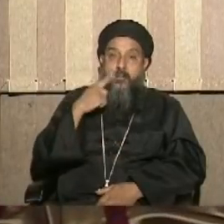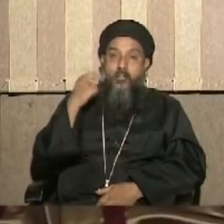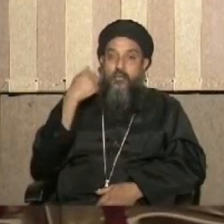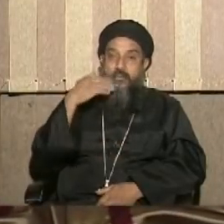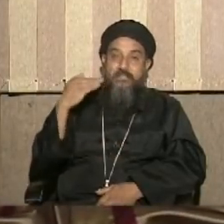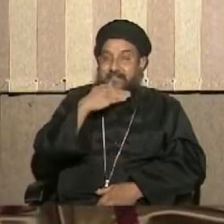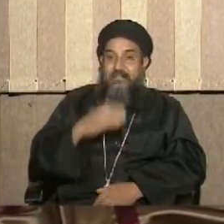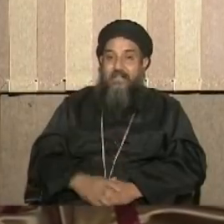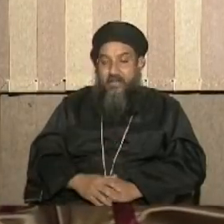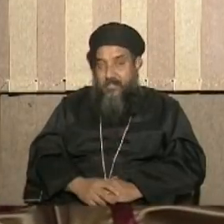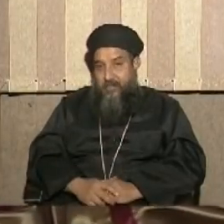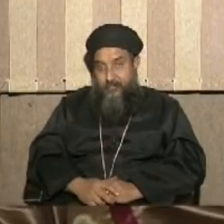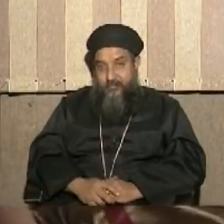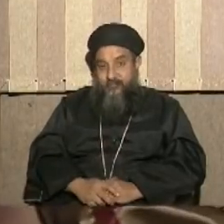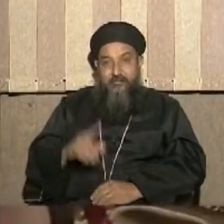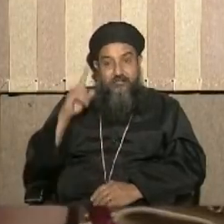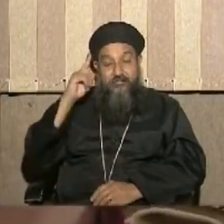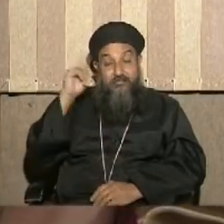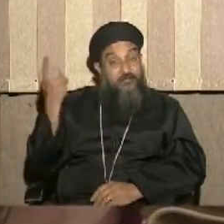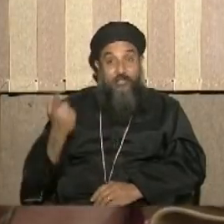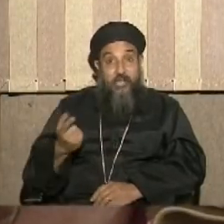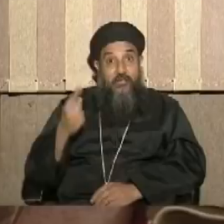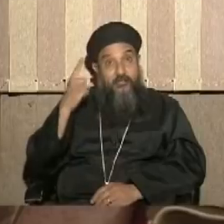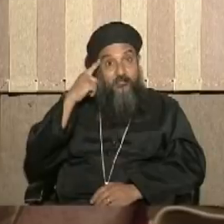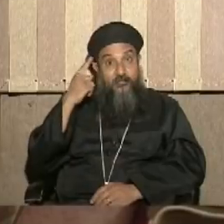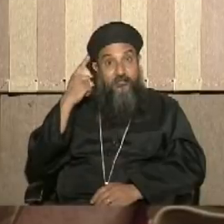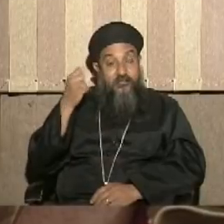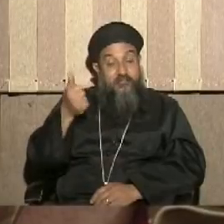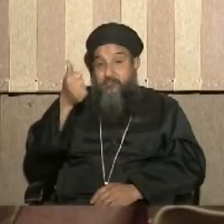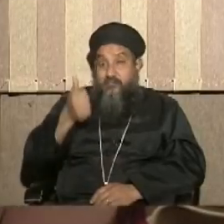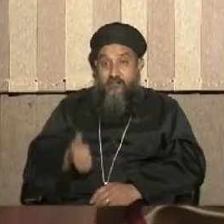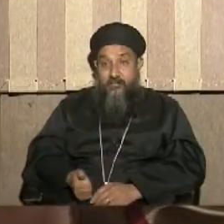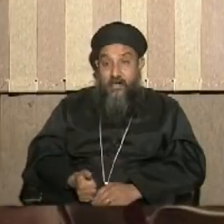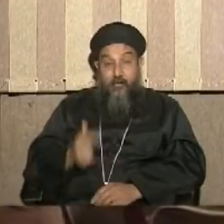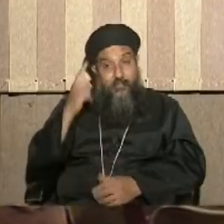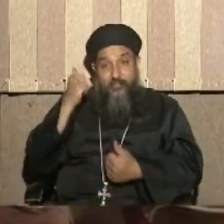دي فكره رائعه جدا. ازاي انا ما فكرتش في الفكره دي؟